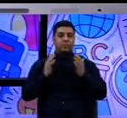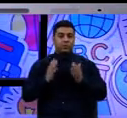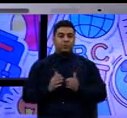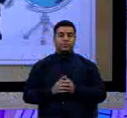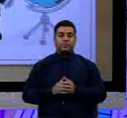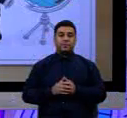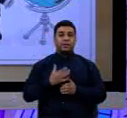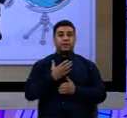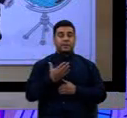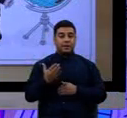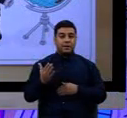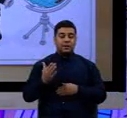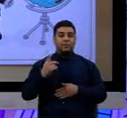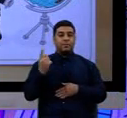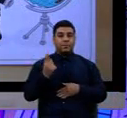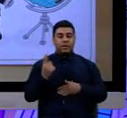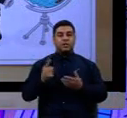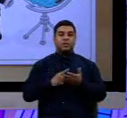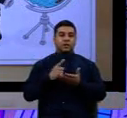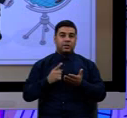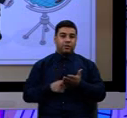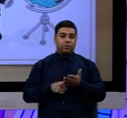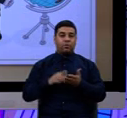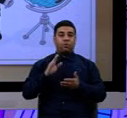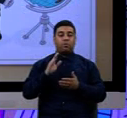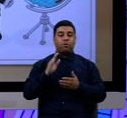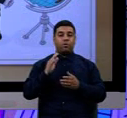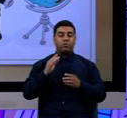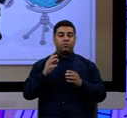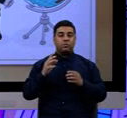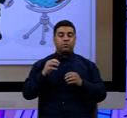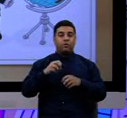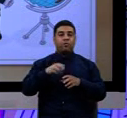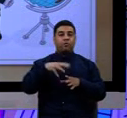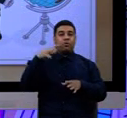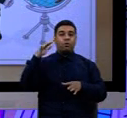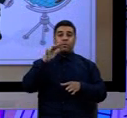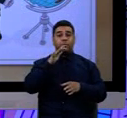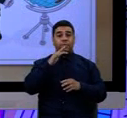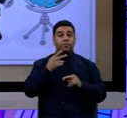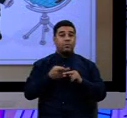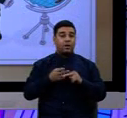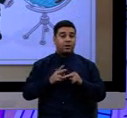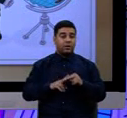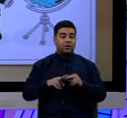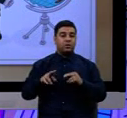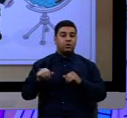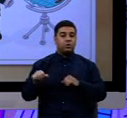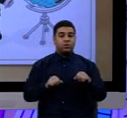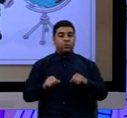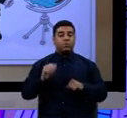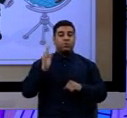bajaramiz. Sizlarga birinchi savol. Vulqon otilgan paytda sodir bo'ladigan